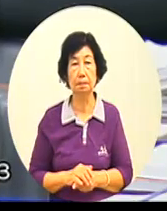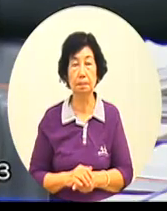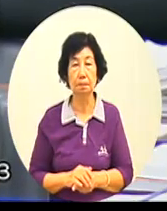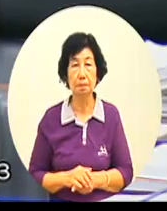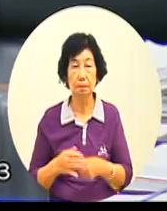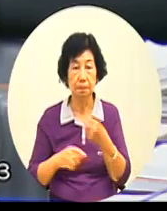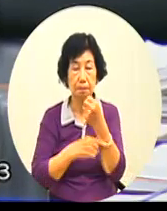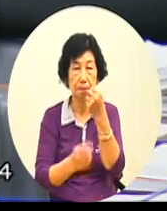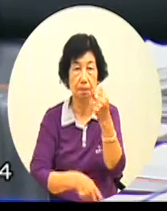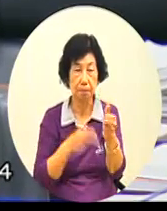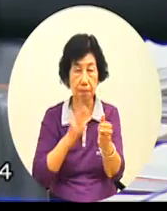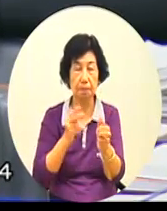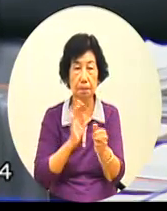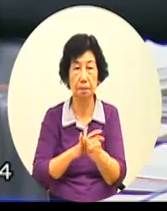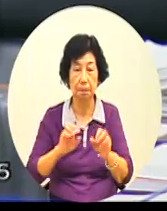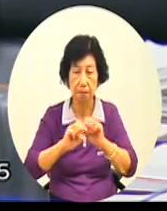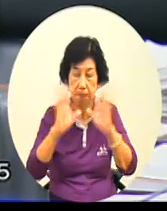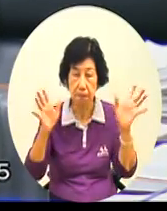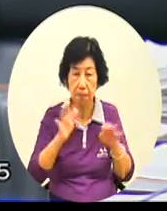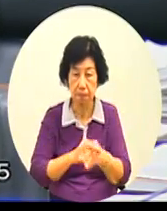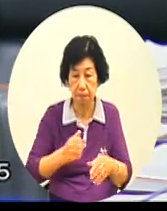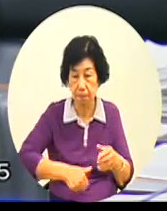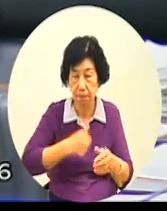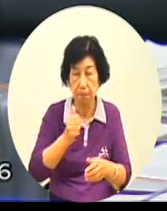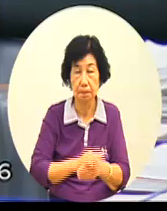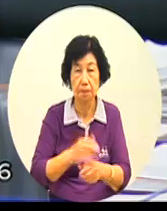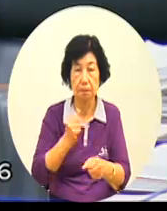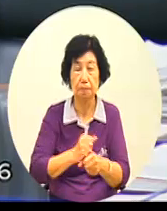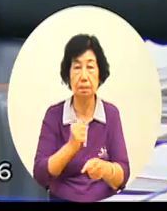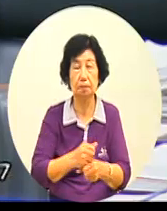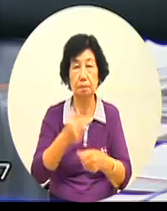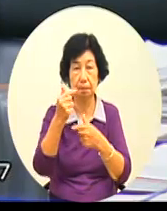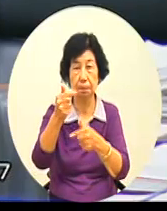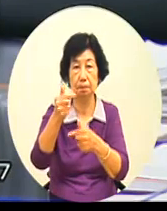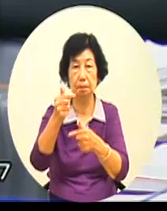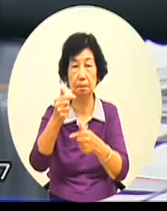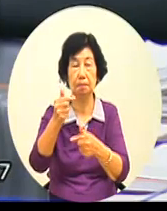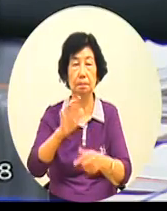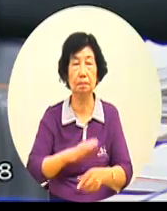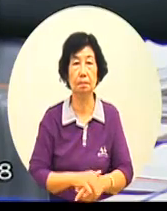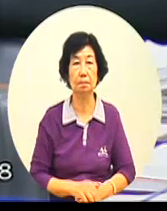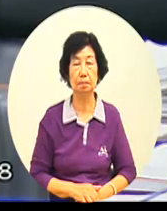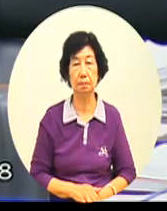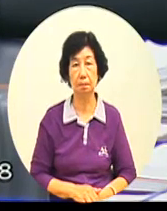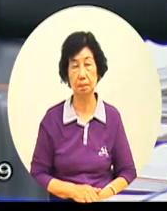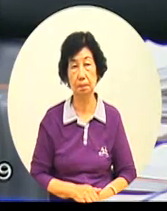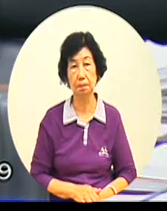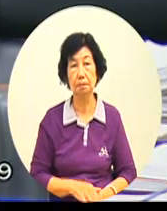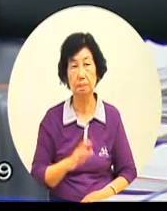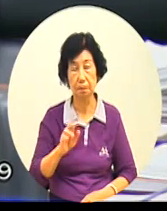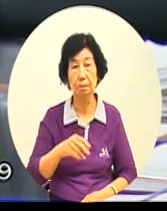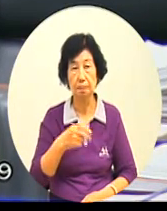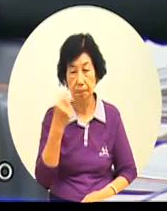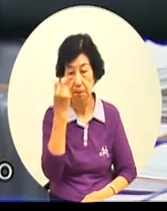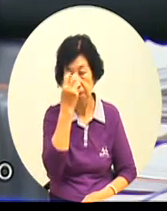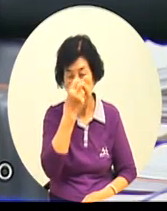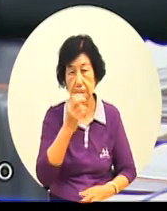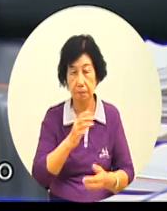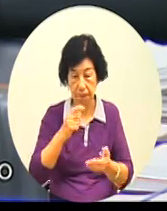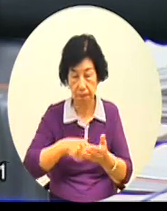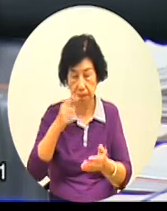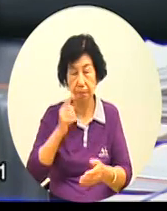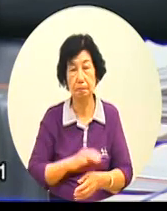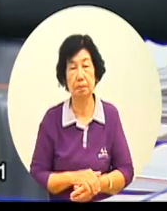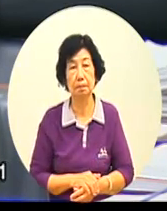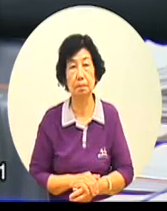真的有没有落实？好，这个我觉得真的还有必要再 检核一遍了哈，局长。第二个就是